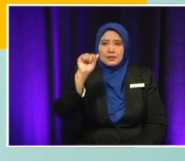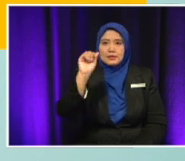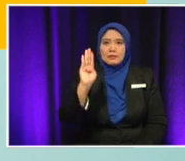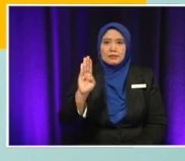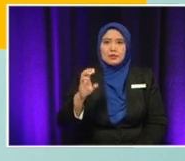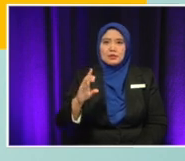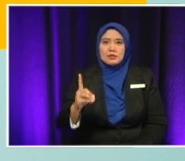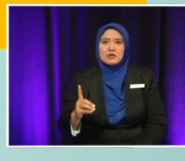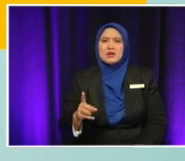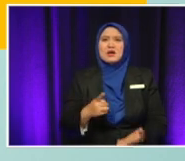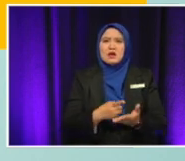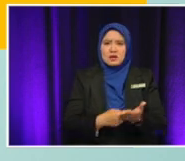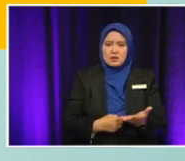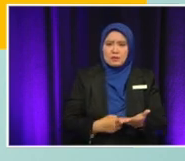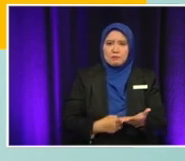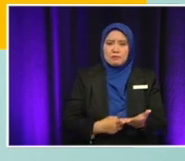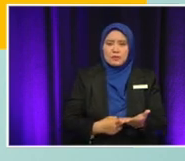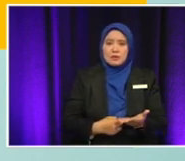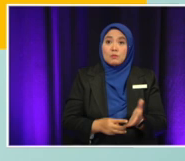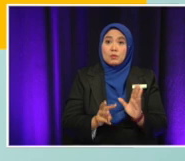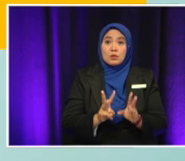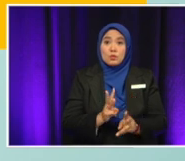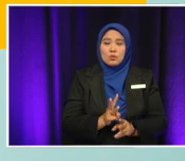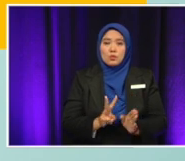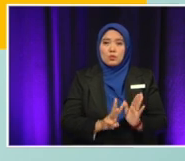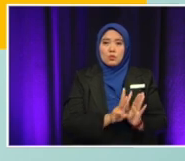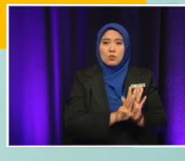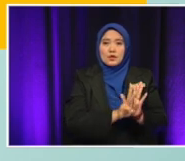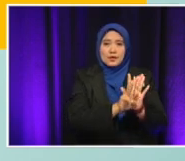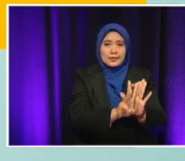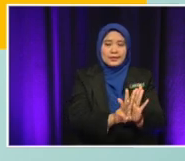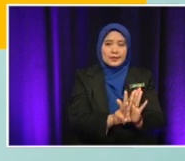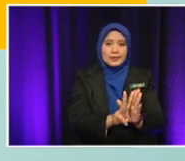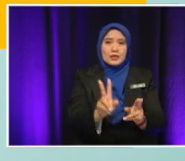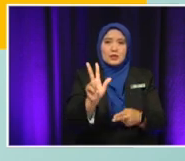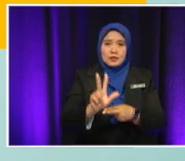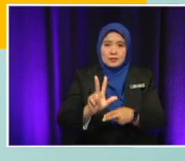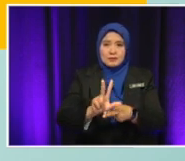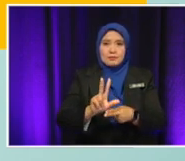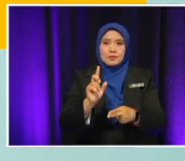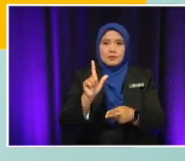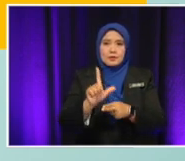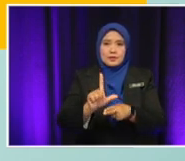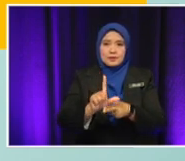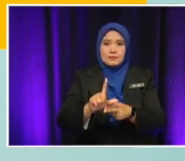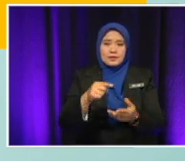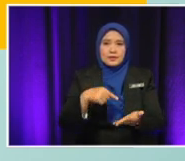yang mewakili label tersebutlah terlihat e adalah